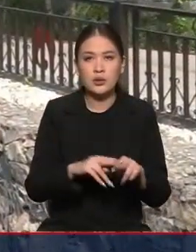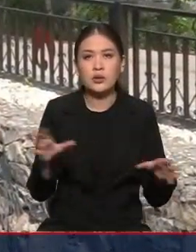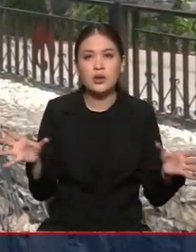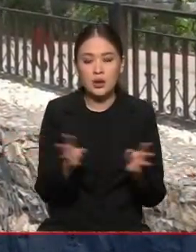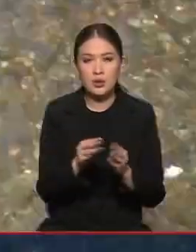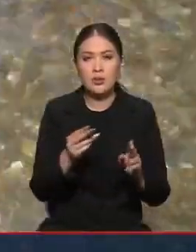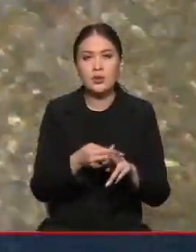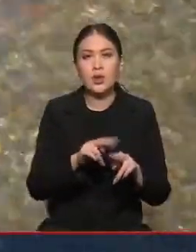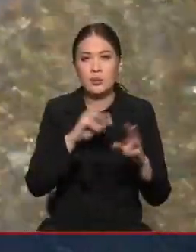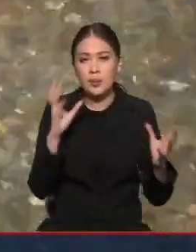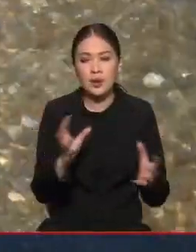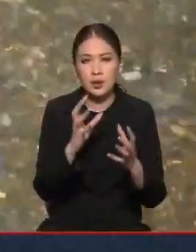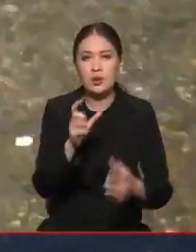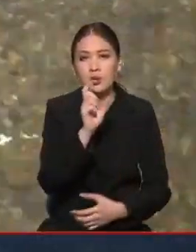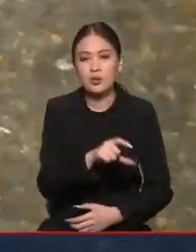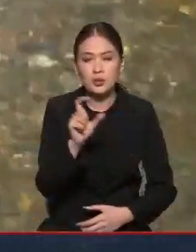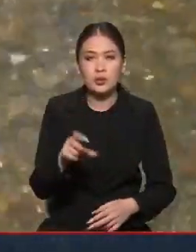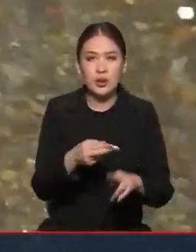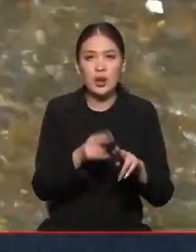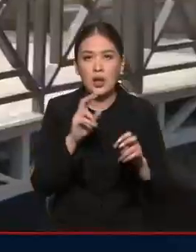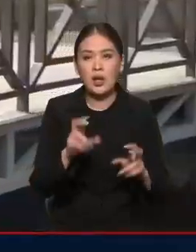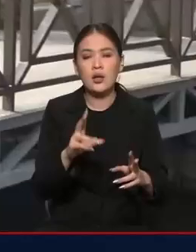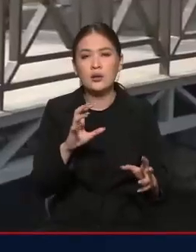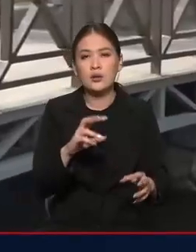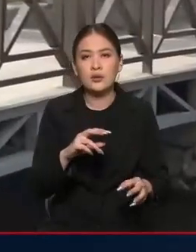родниковая. Берегут ее горожане как зеницу ока.